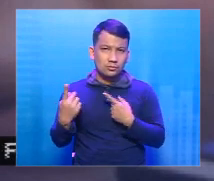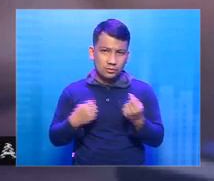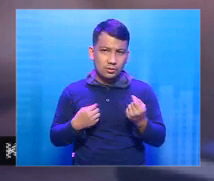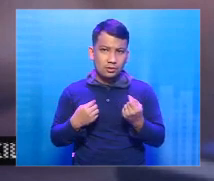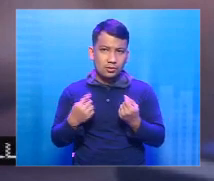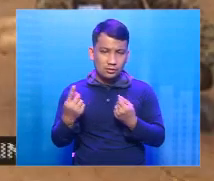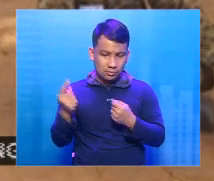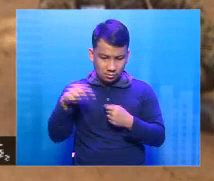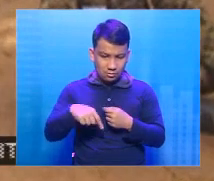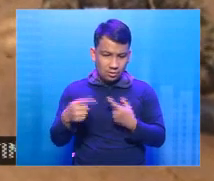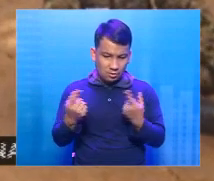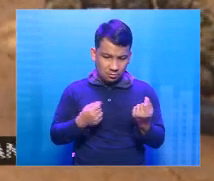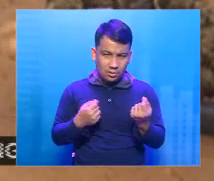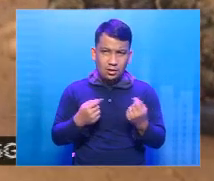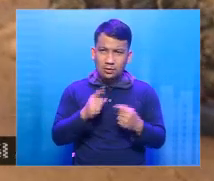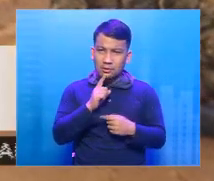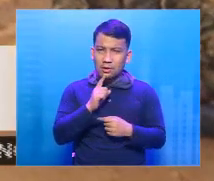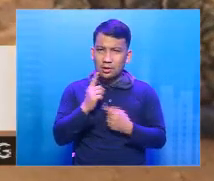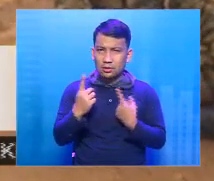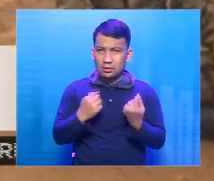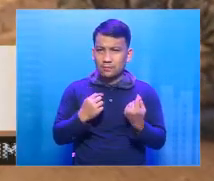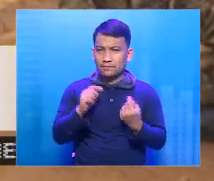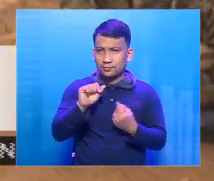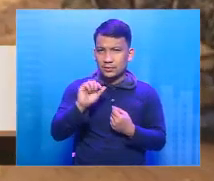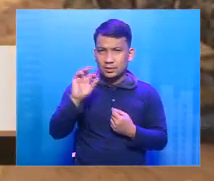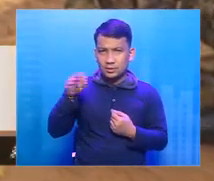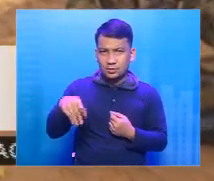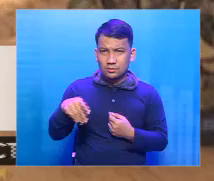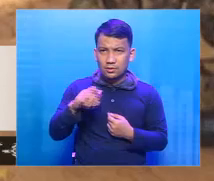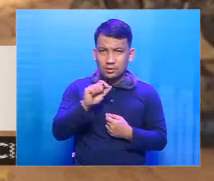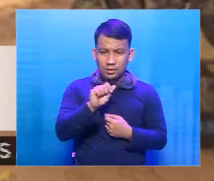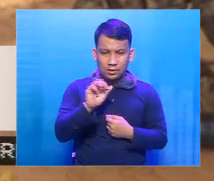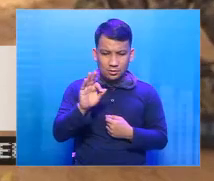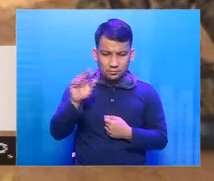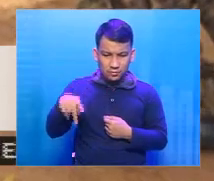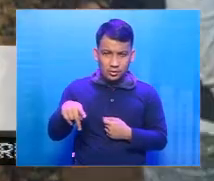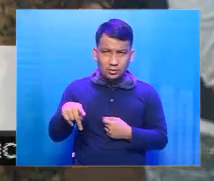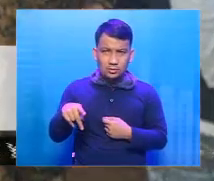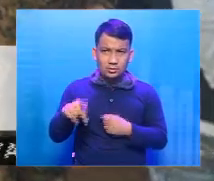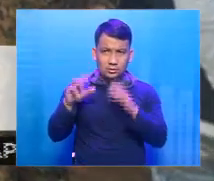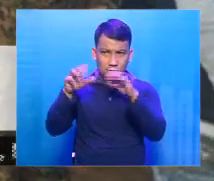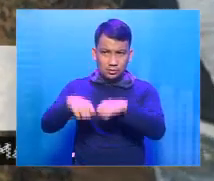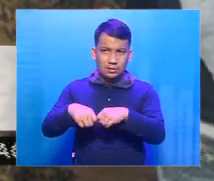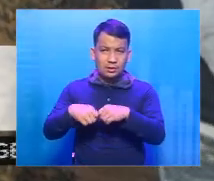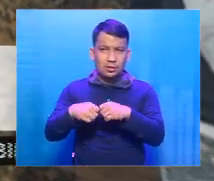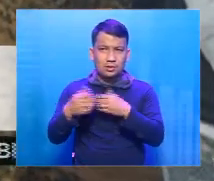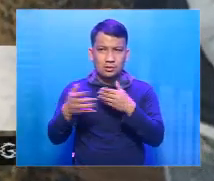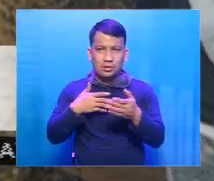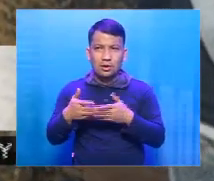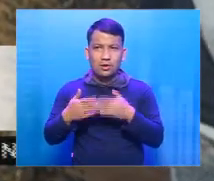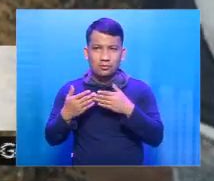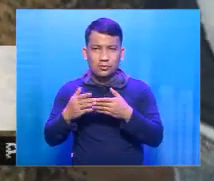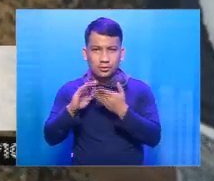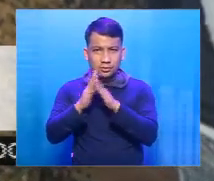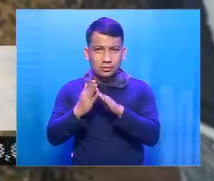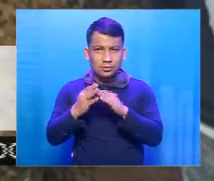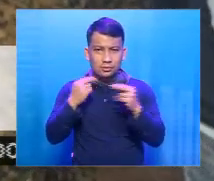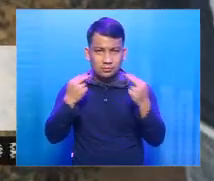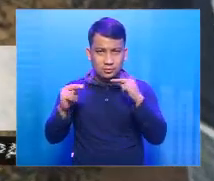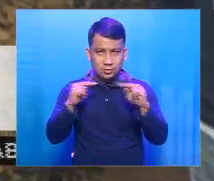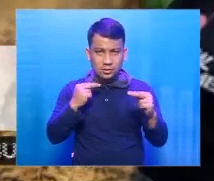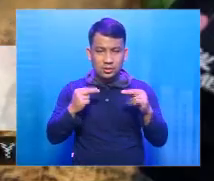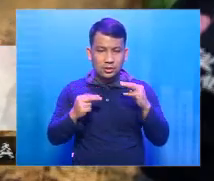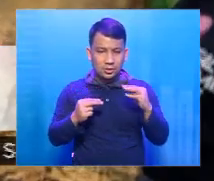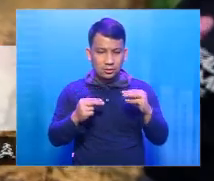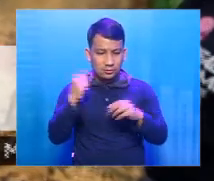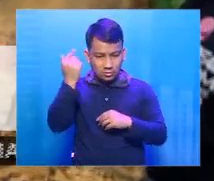do something. Naniniwala naman ng AFP na walang epekto ang pagkakaaresto sa mga sospek sa peace negotiation sa